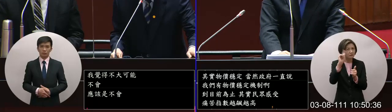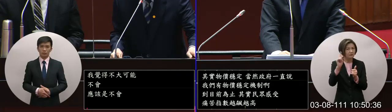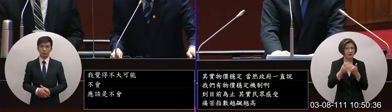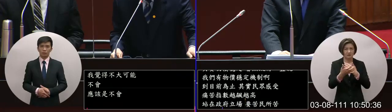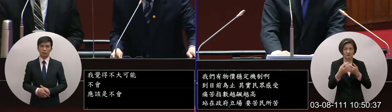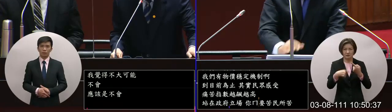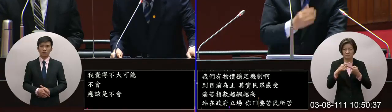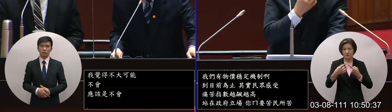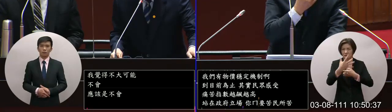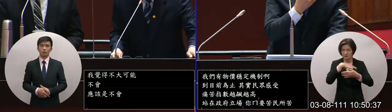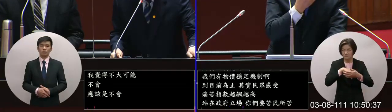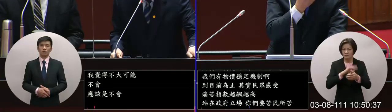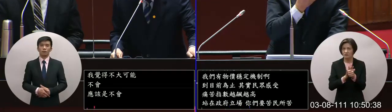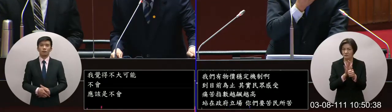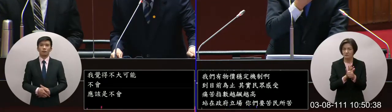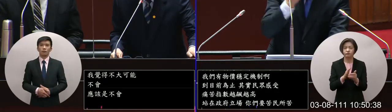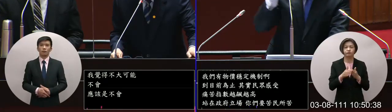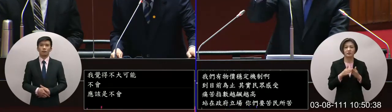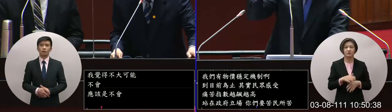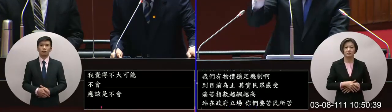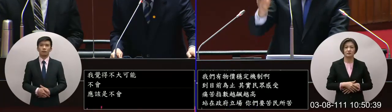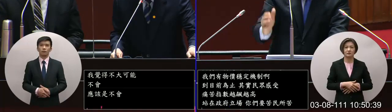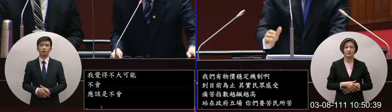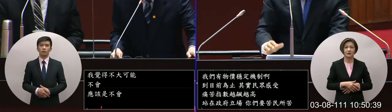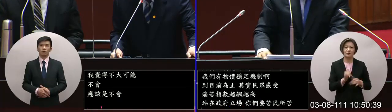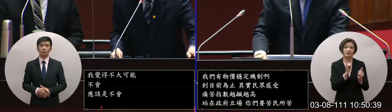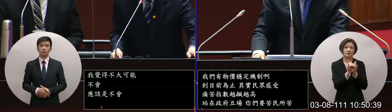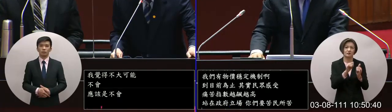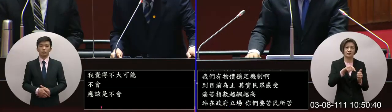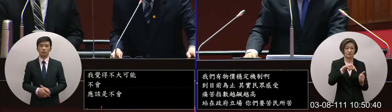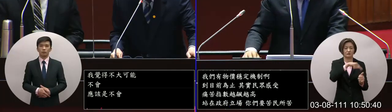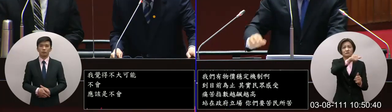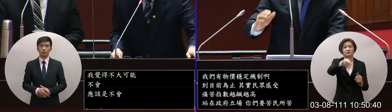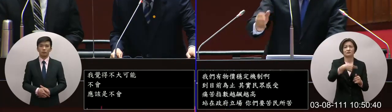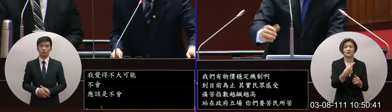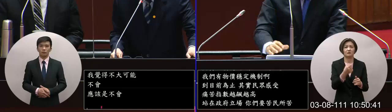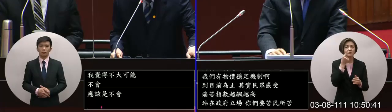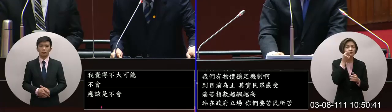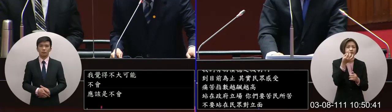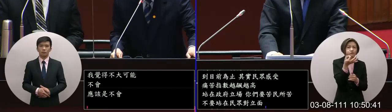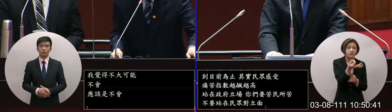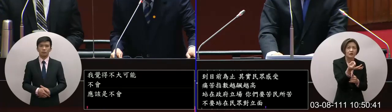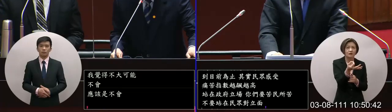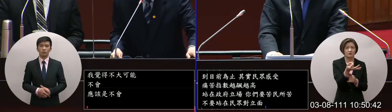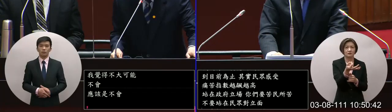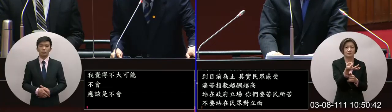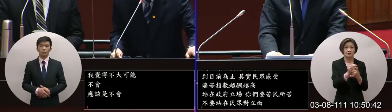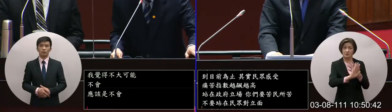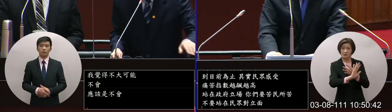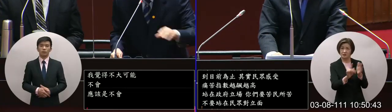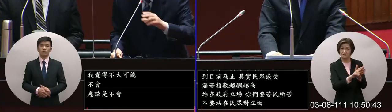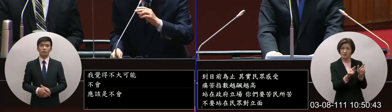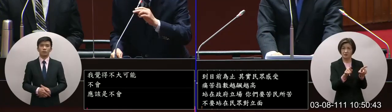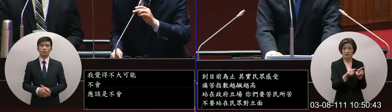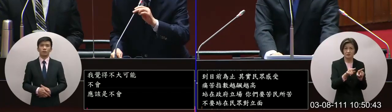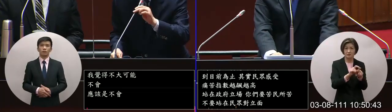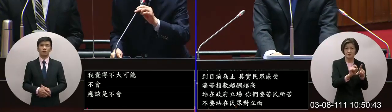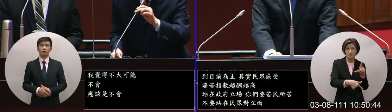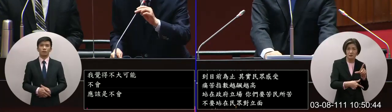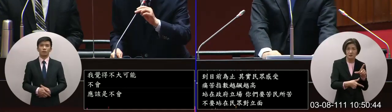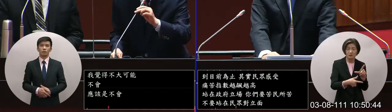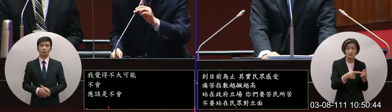有办法掌控，没有办法控制，啊，他薪水外界民间也不一定有涨4%，啊，当